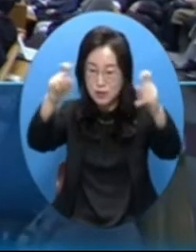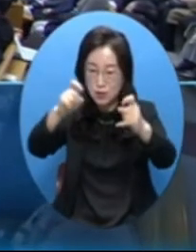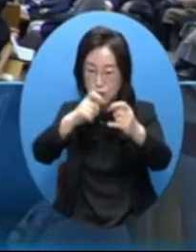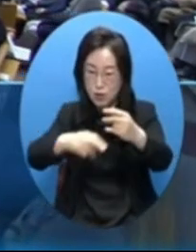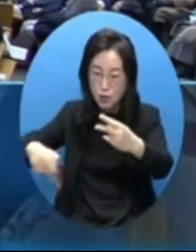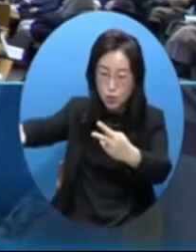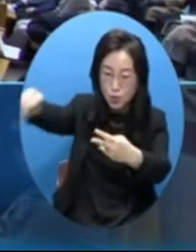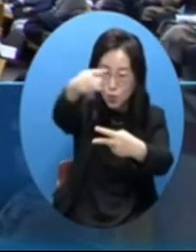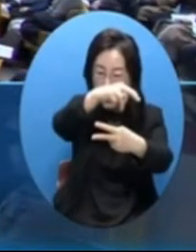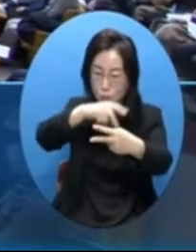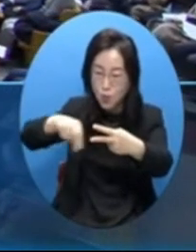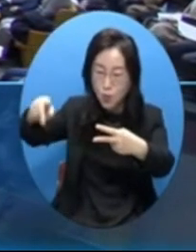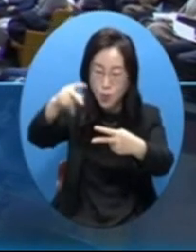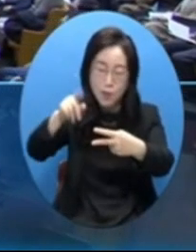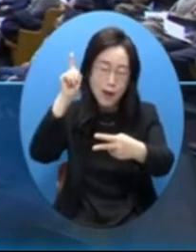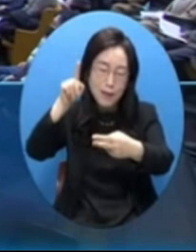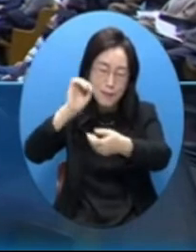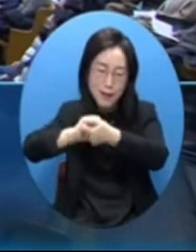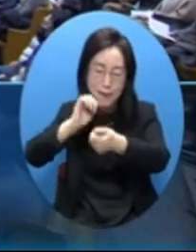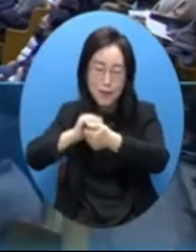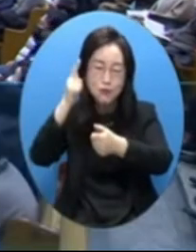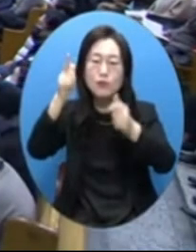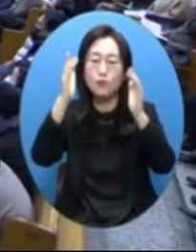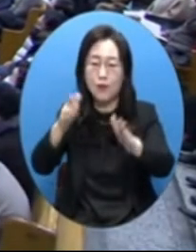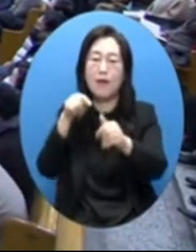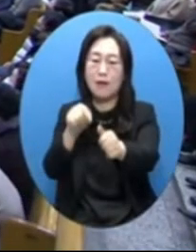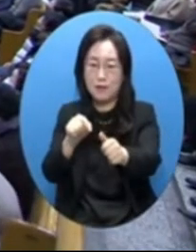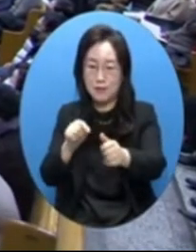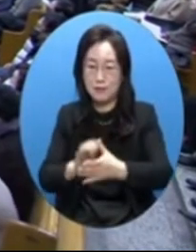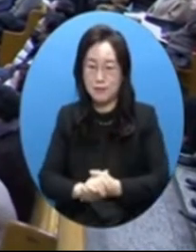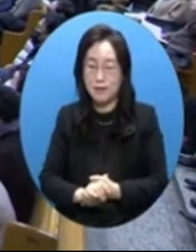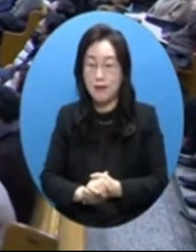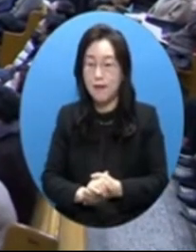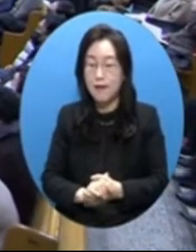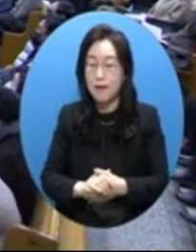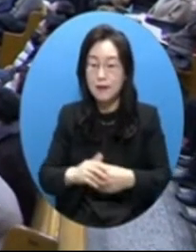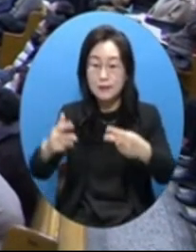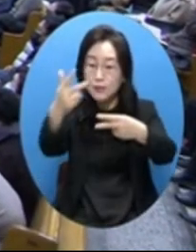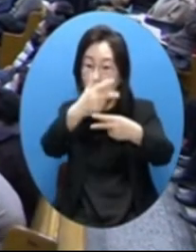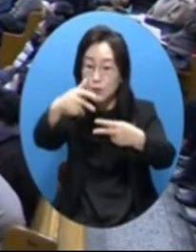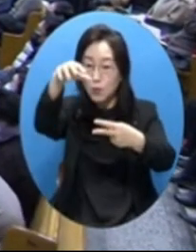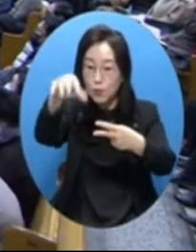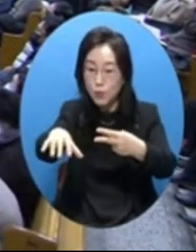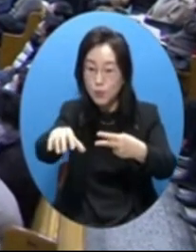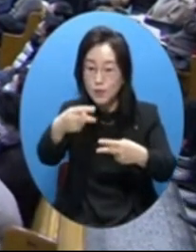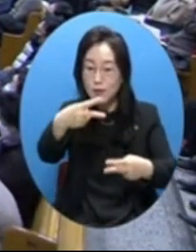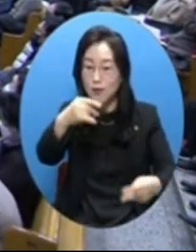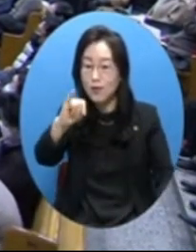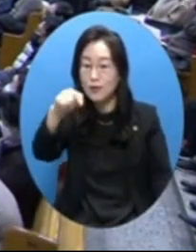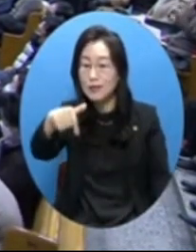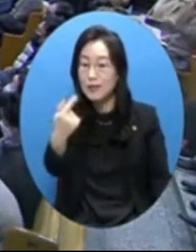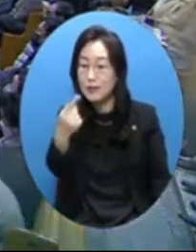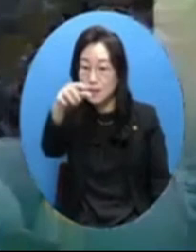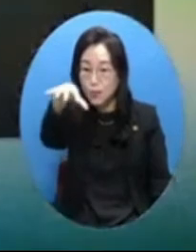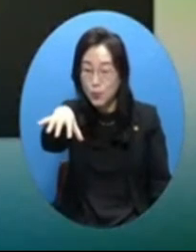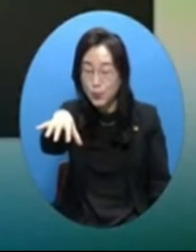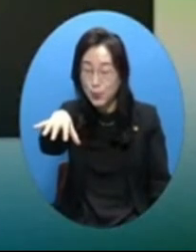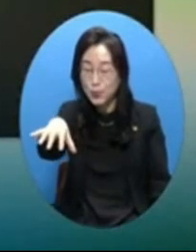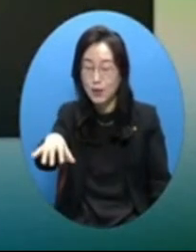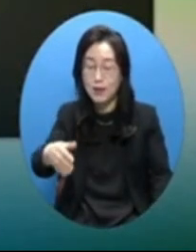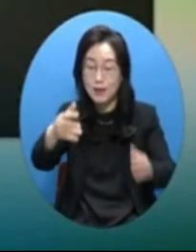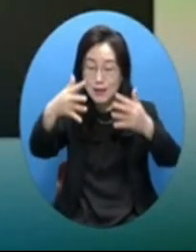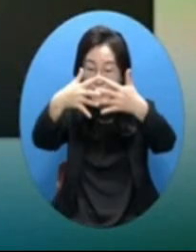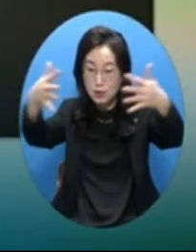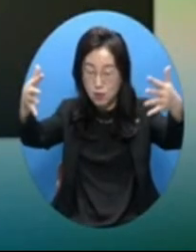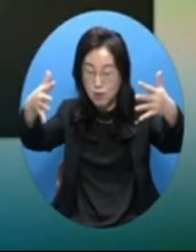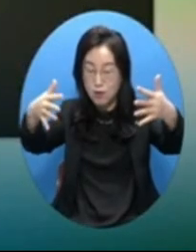매일 한 번씩 돌대 엿새 동안을 그리하라 여리고 성벽은 두 겹으로 되어 있는데 이중으로 되어 있는데